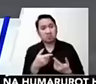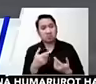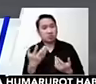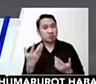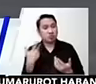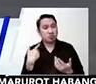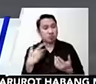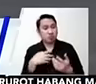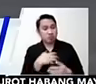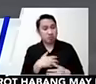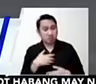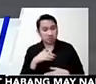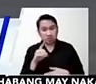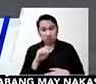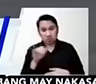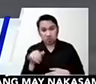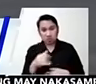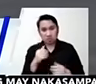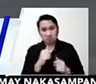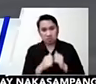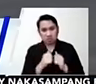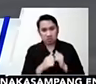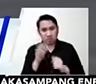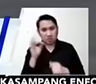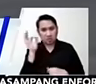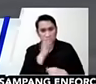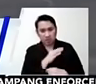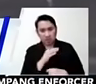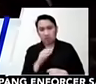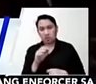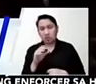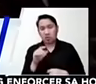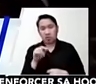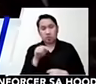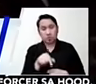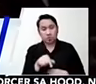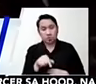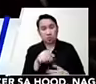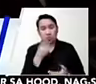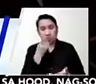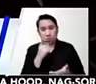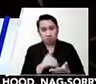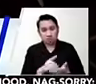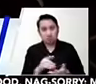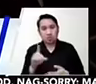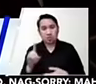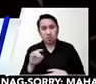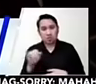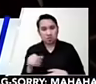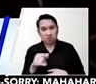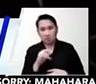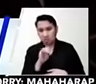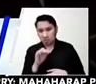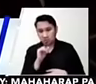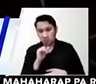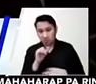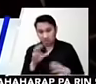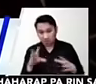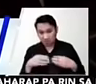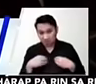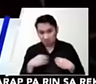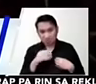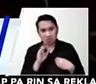Dahil maituturing daw na falsifikado ang affidavit, sinabi ng DOJ na hindi patiyak kung tatagapin ng panel of prosecutors ang kontra sa laysay